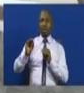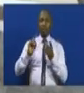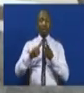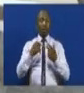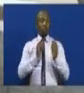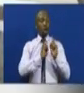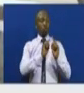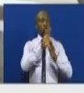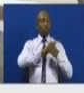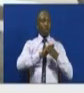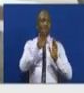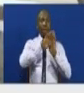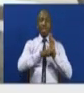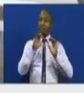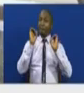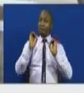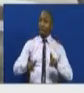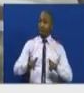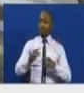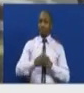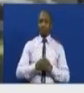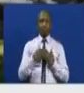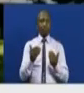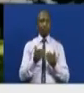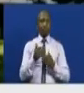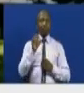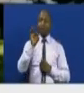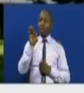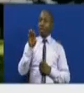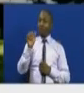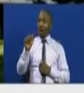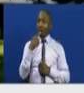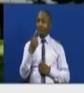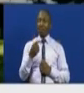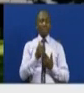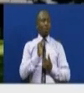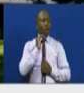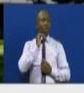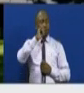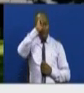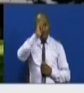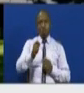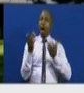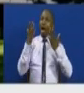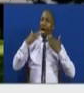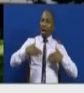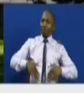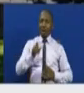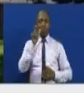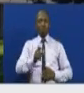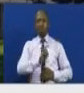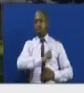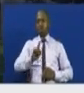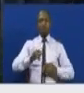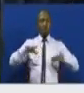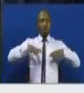mpya mpaka msimu wa mwaka 2021. Shirikisho la soka duniani FIFA linasema linajali sana afya za wachezaji kuliko burudani, na ndio